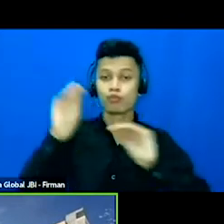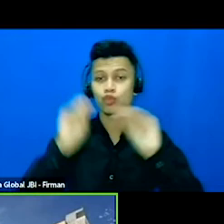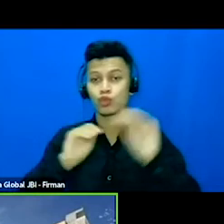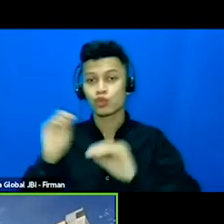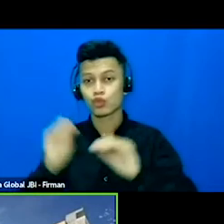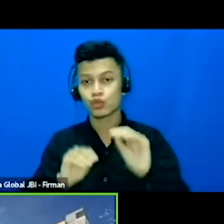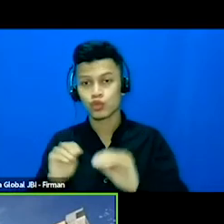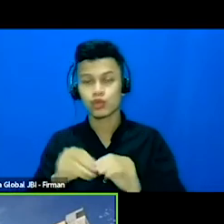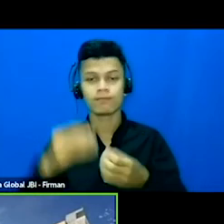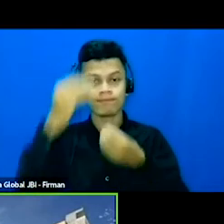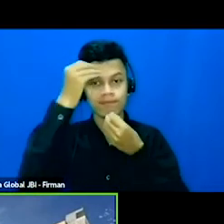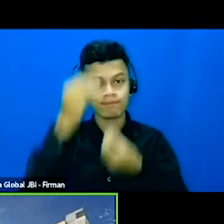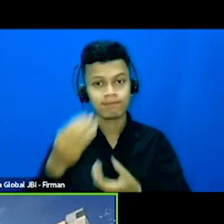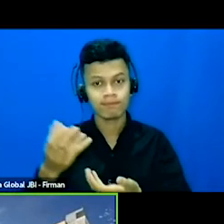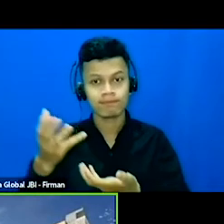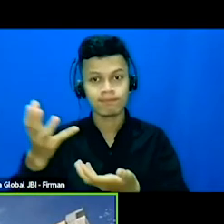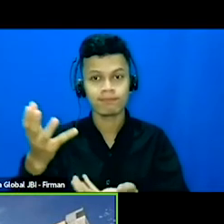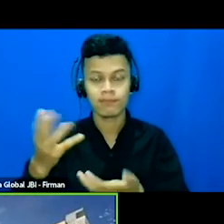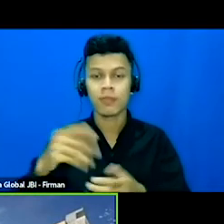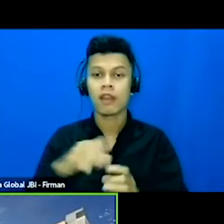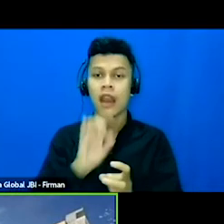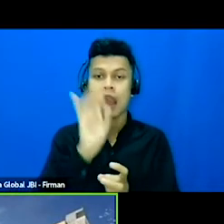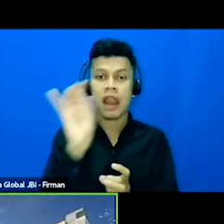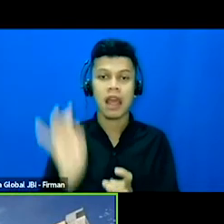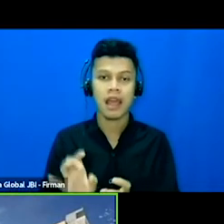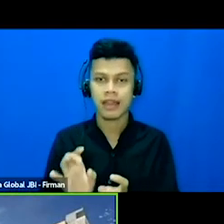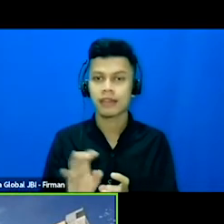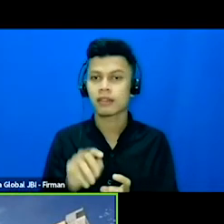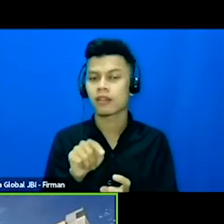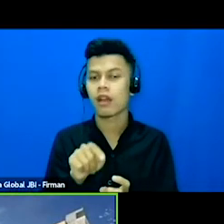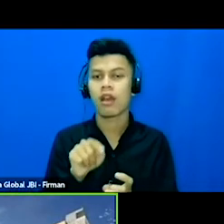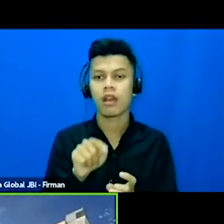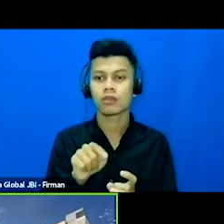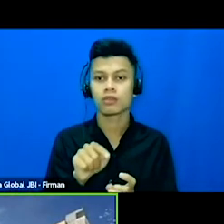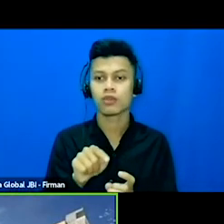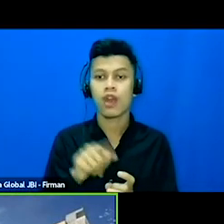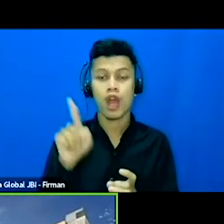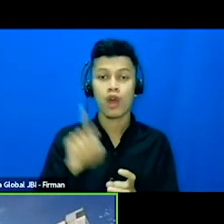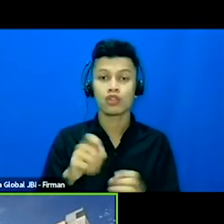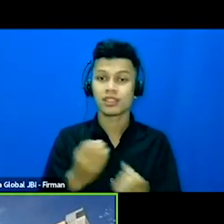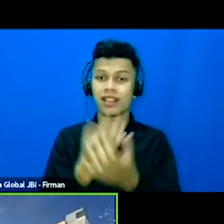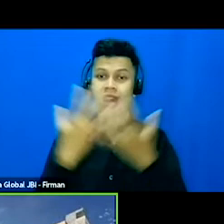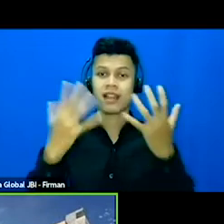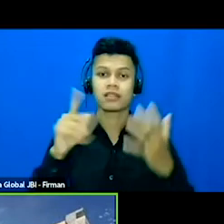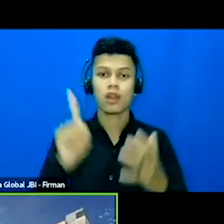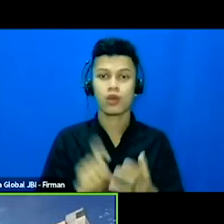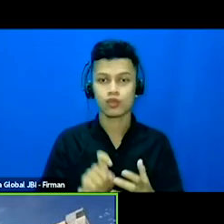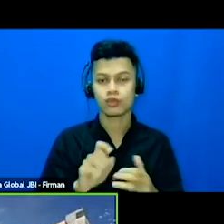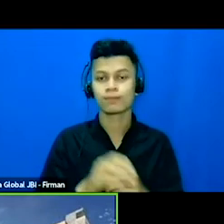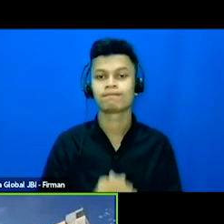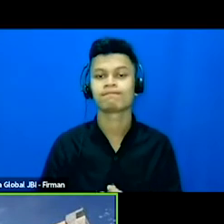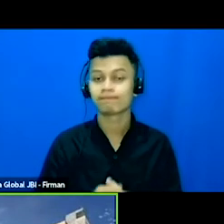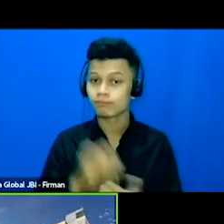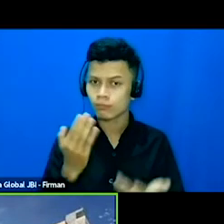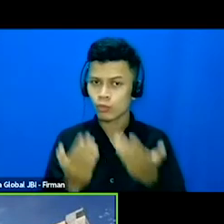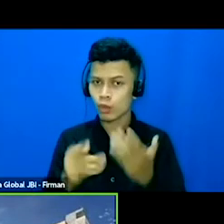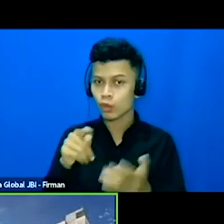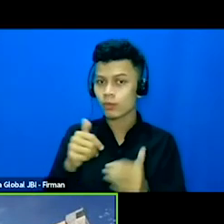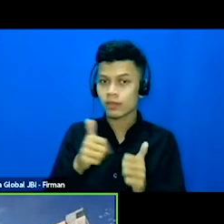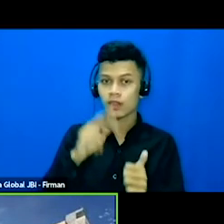menyampaikan informasi dan dan sebagainya itu harus jelas nah barangkali itu bisa untuk